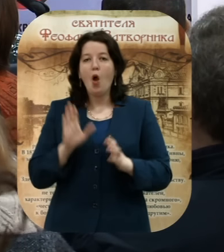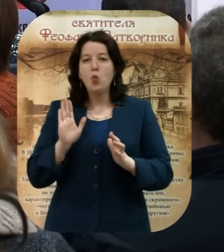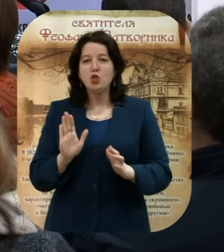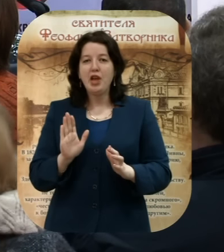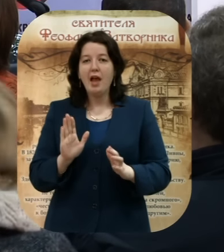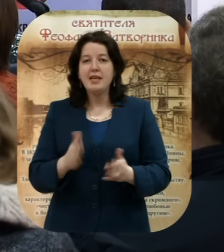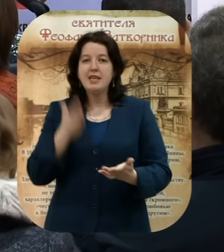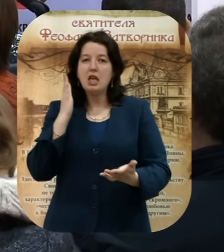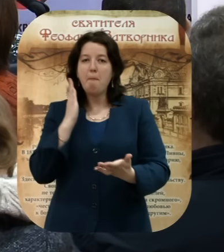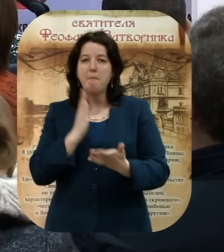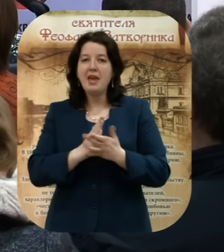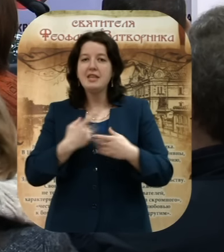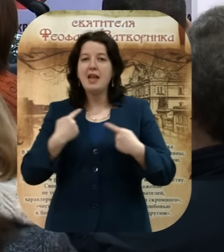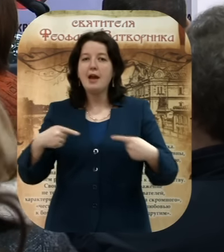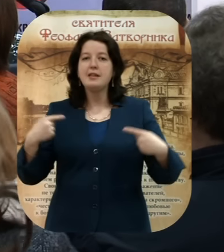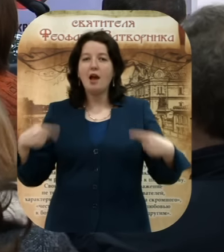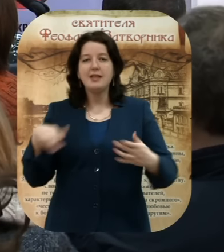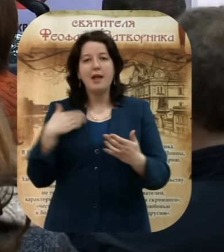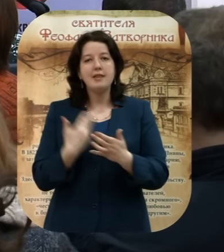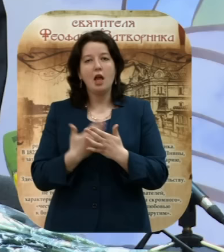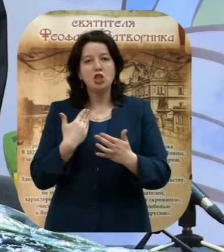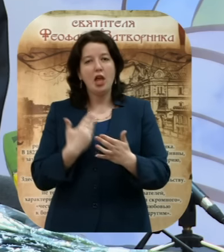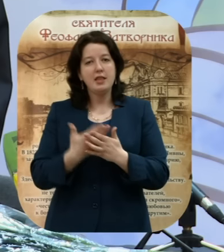уже имеет разные значения.